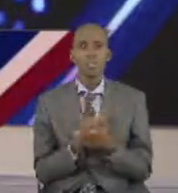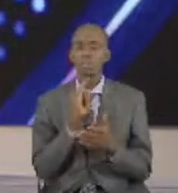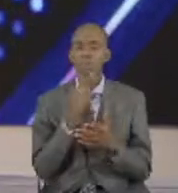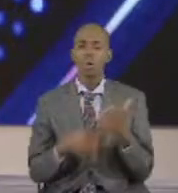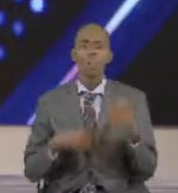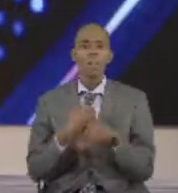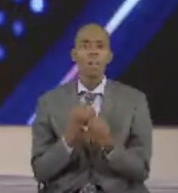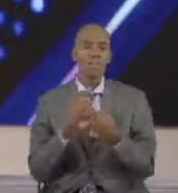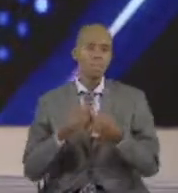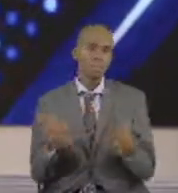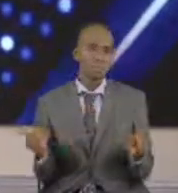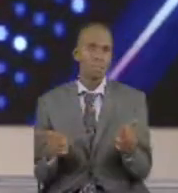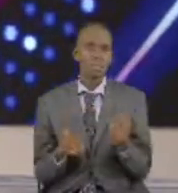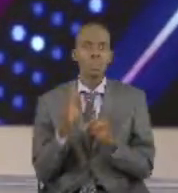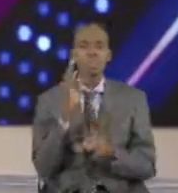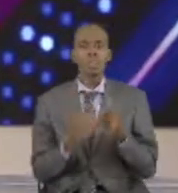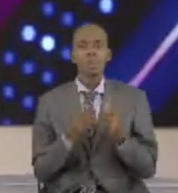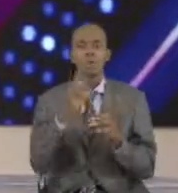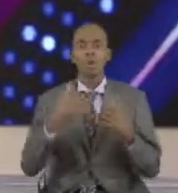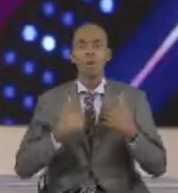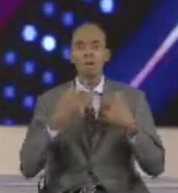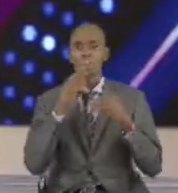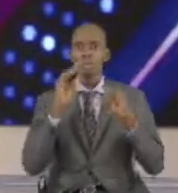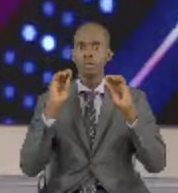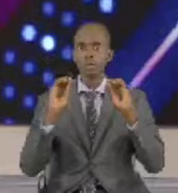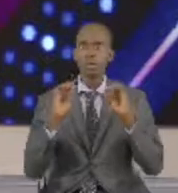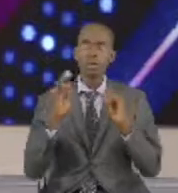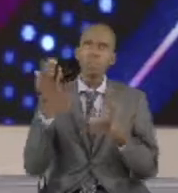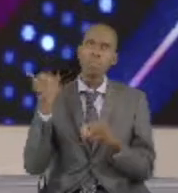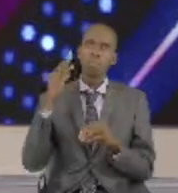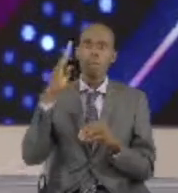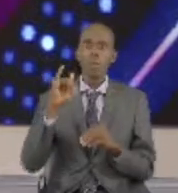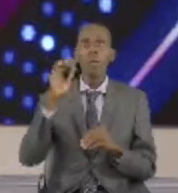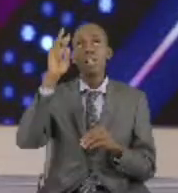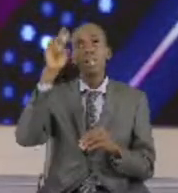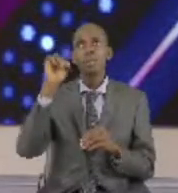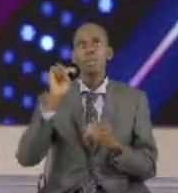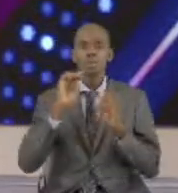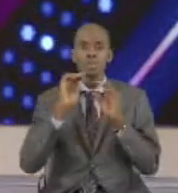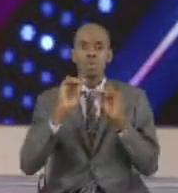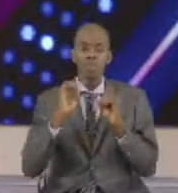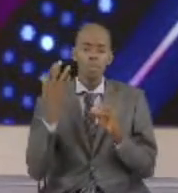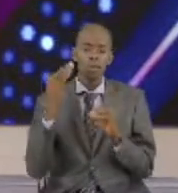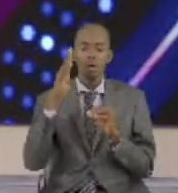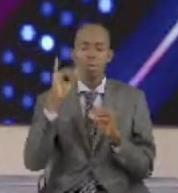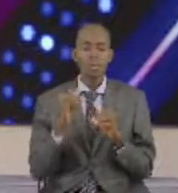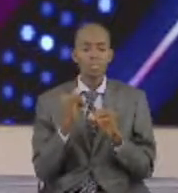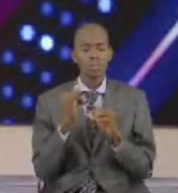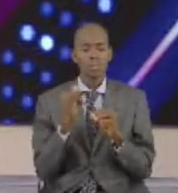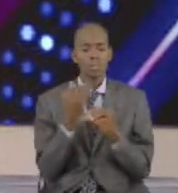qui fait la différence. Si vous avez été enseigné de lire, enseigné sur le